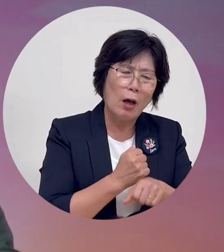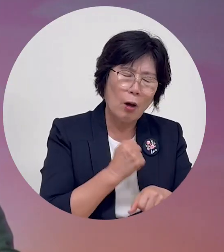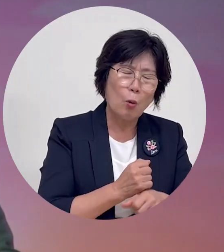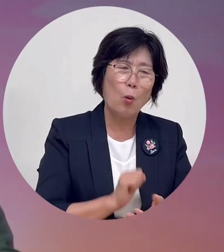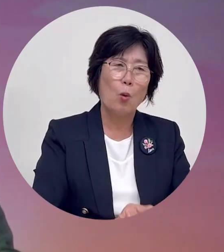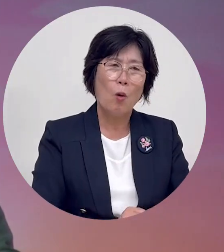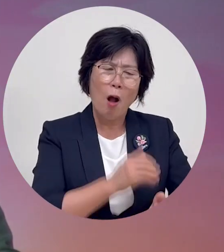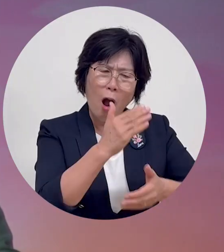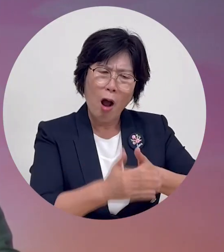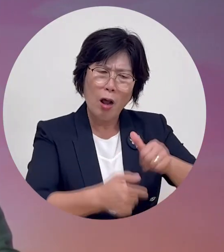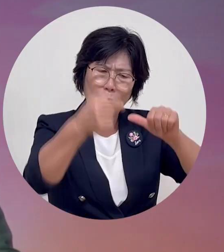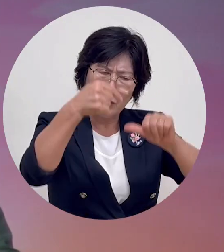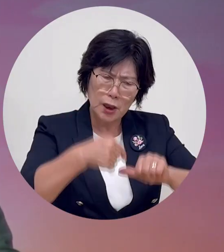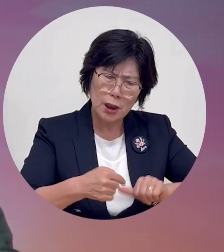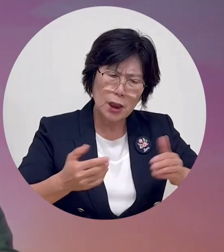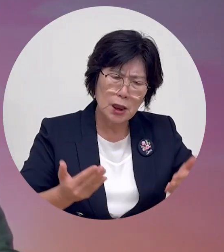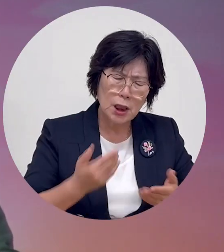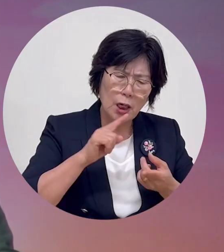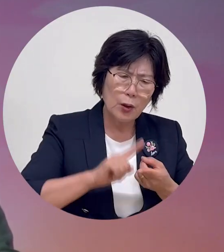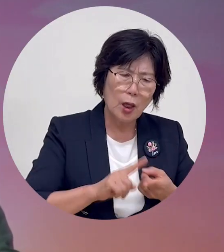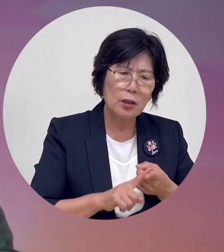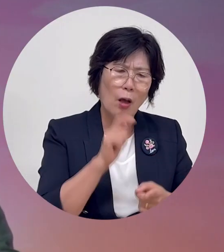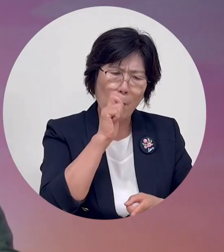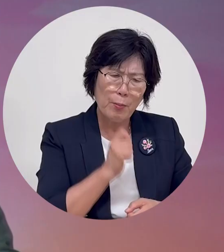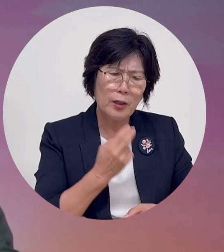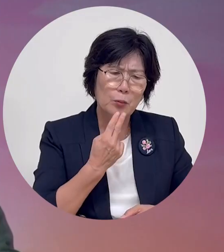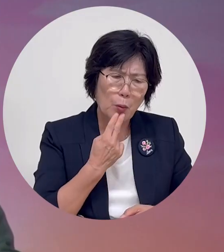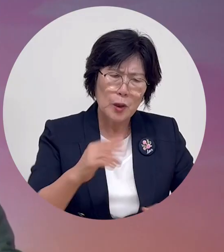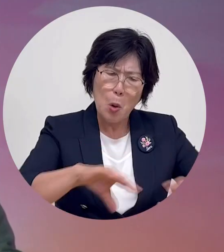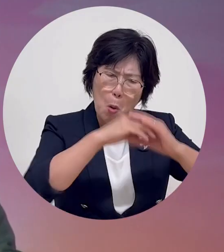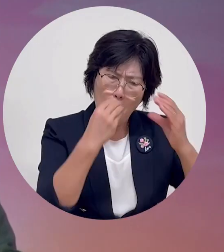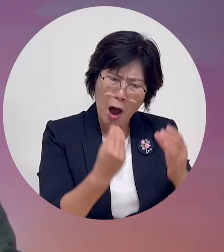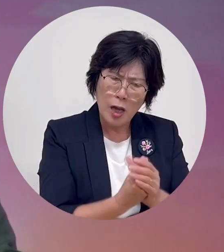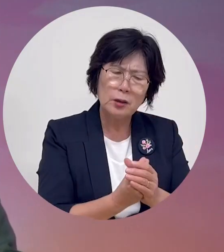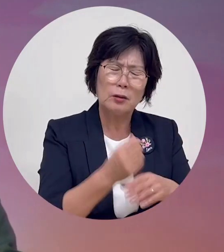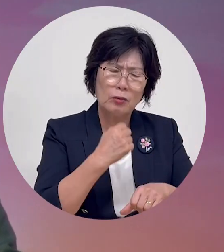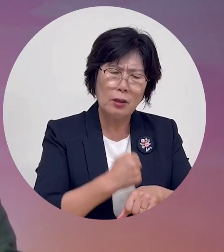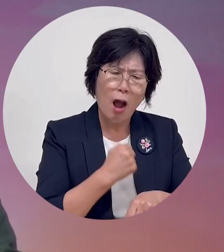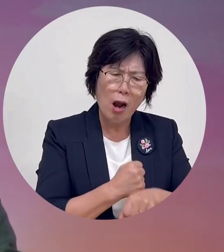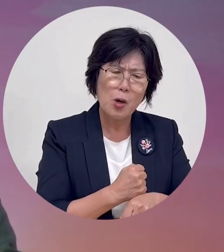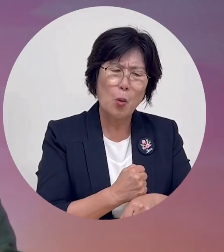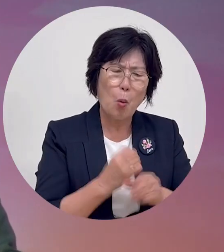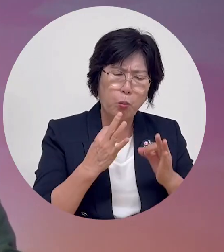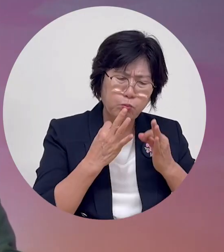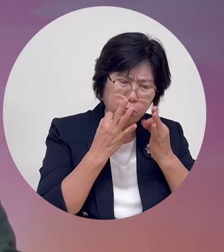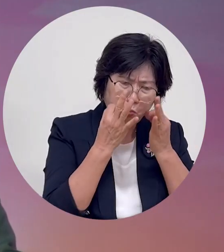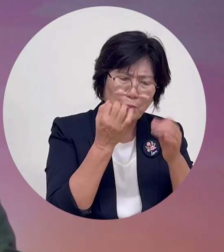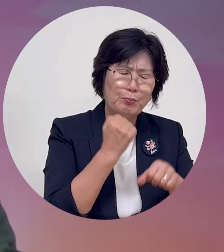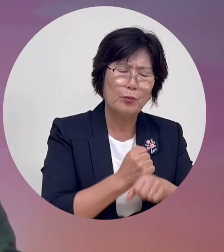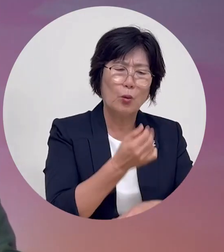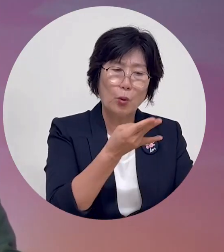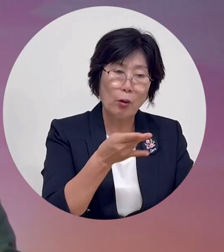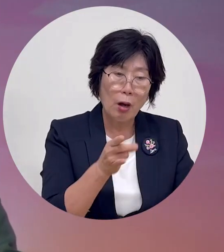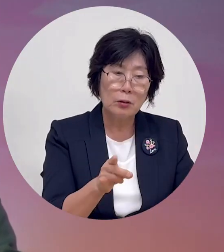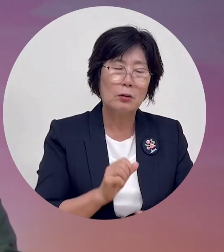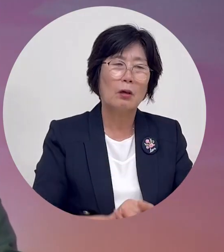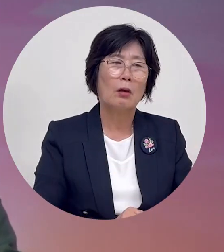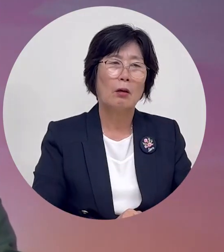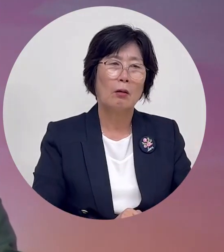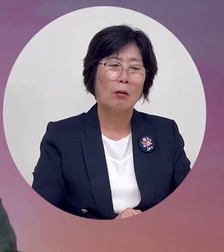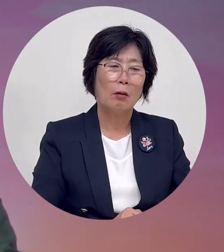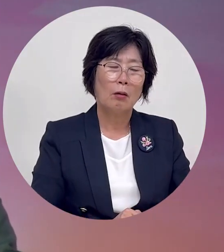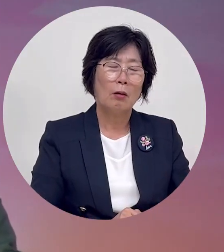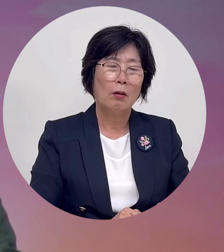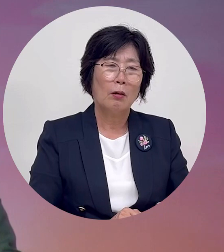하나님이 시킨 일은 하나도 빠짐없이 하려고 한다, 안 하려고 한다? 예? 하려고